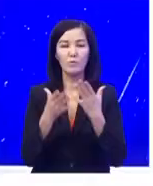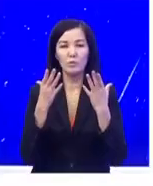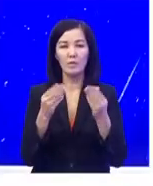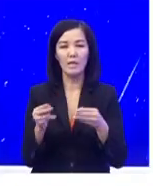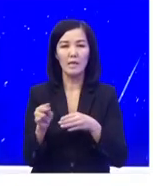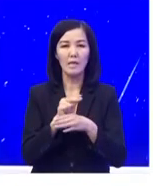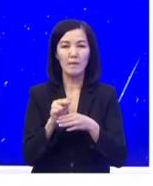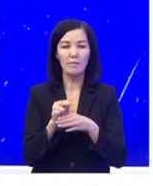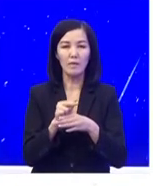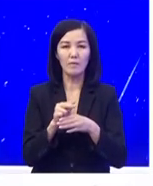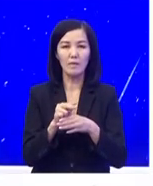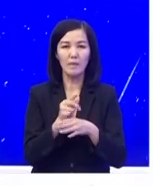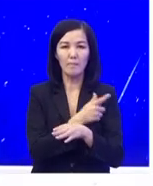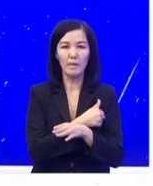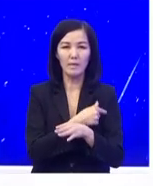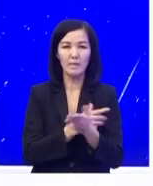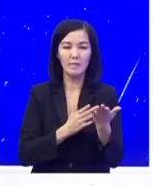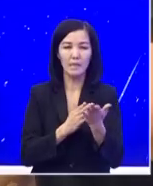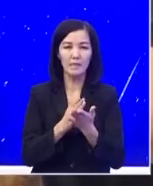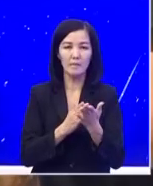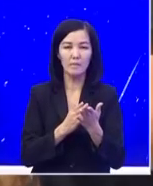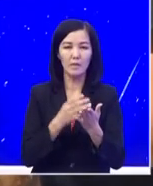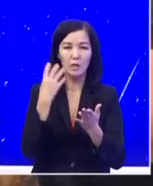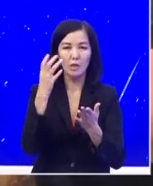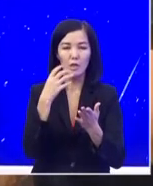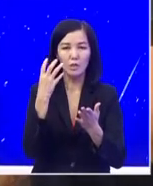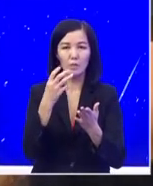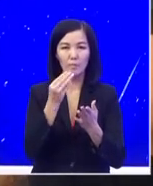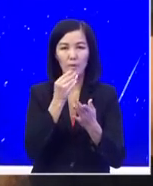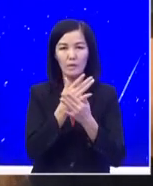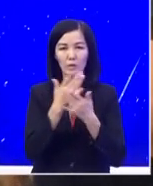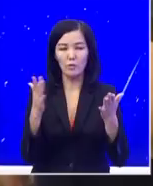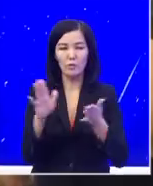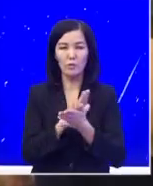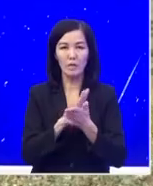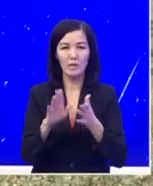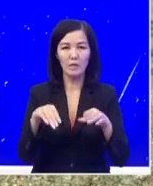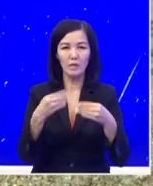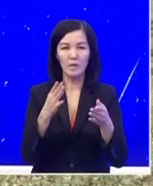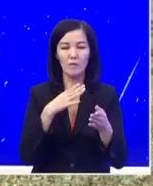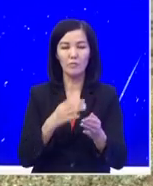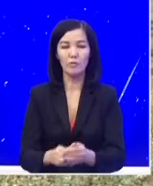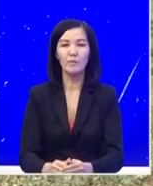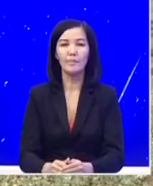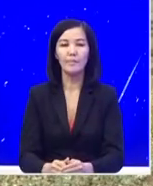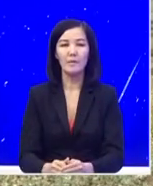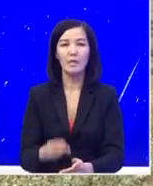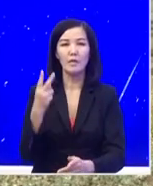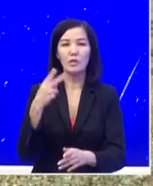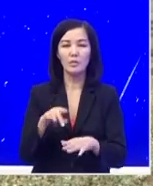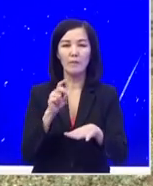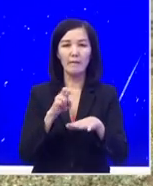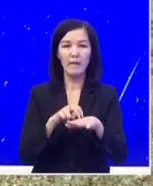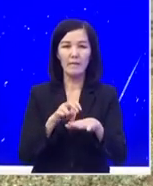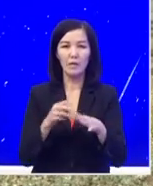емделіп жатқан мамандарға азық-түлік, жеміс-жидек толы себеттерді де таратып жүр. Біз 20 дәрігерді